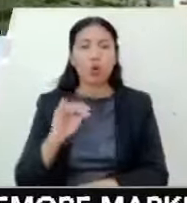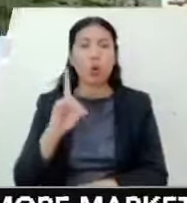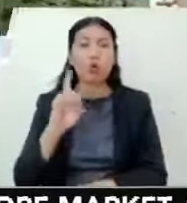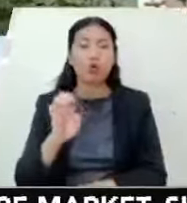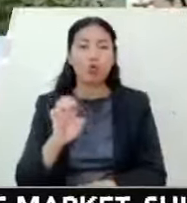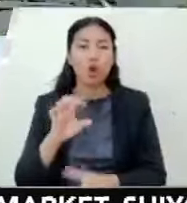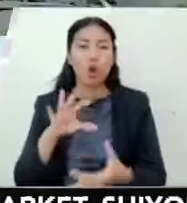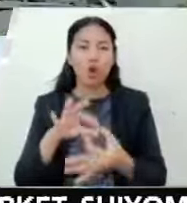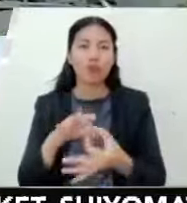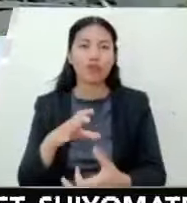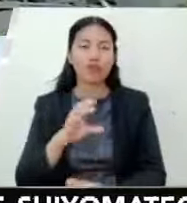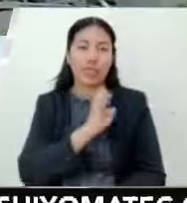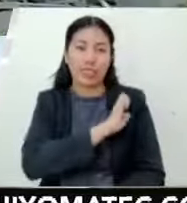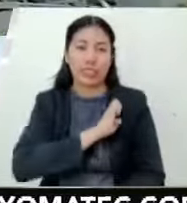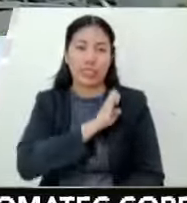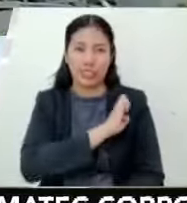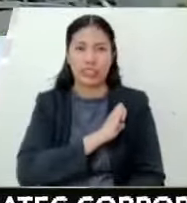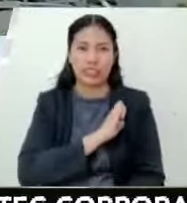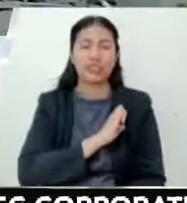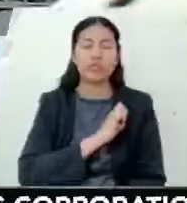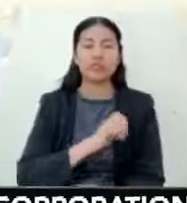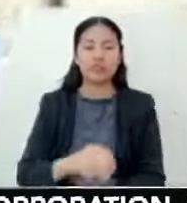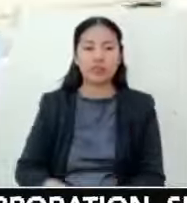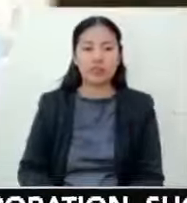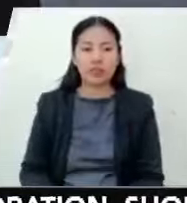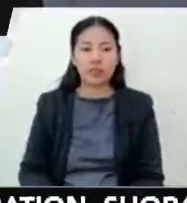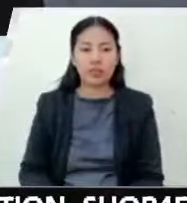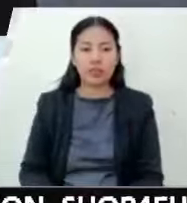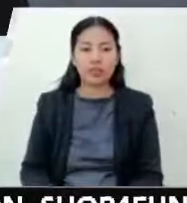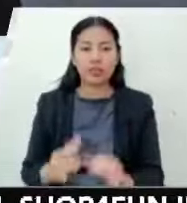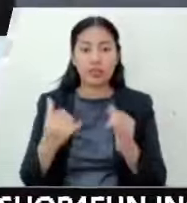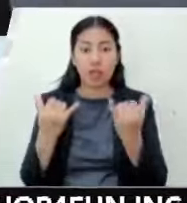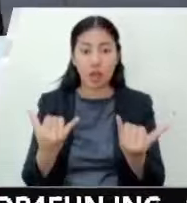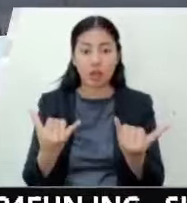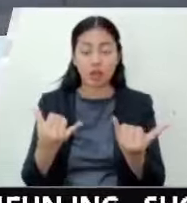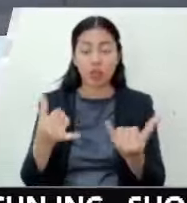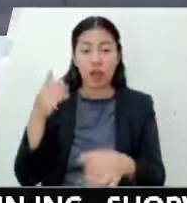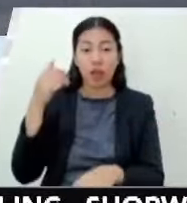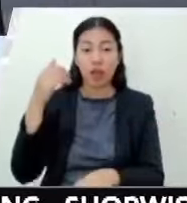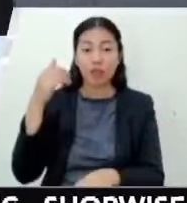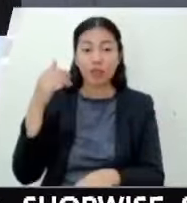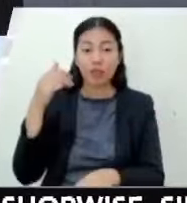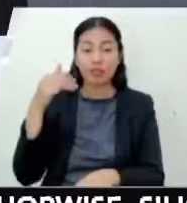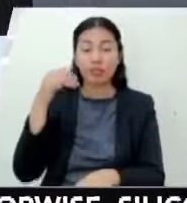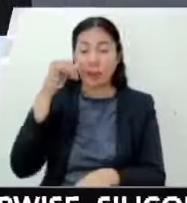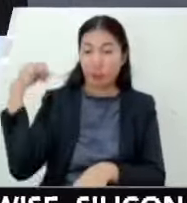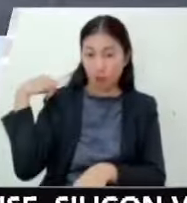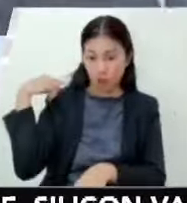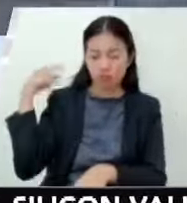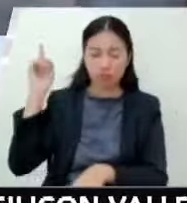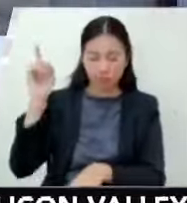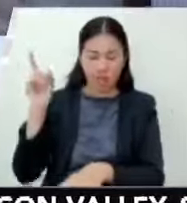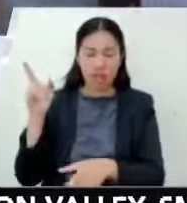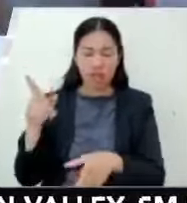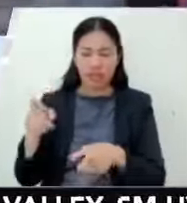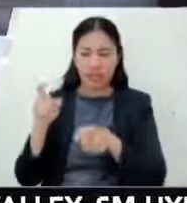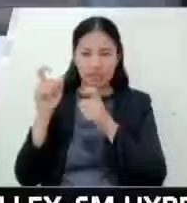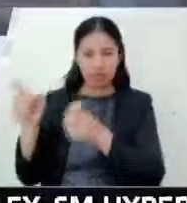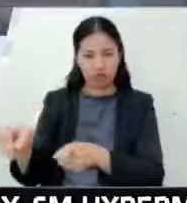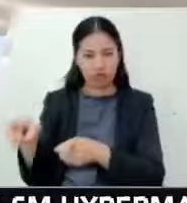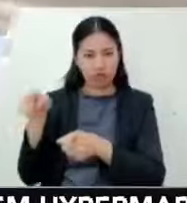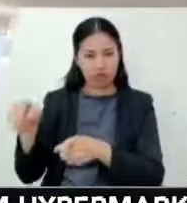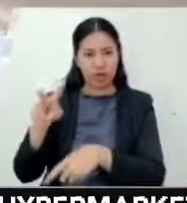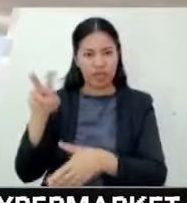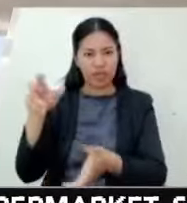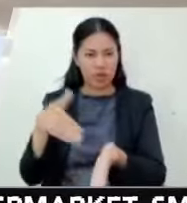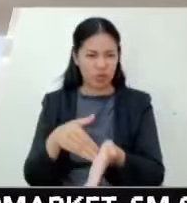Employees. Kahapon, iniabot ni Singson ang pera sa flag ceremony ng MMDA bilang pabuya raw sa mga enforcer na naniket sa kanila